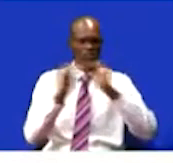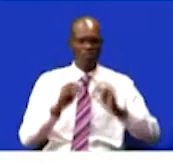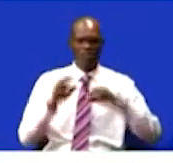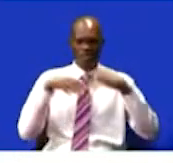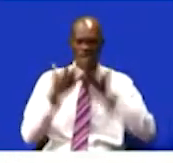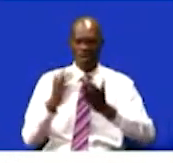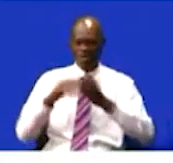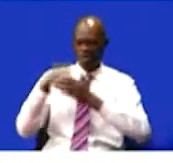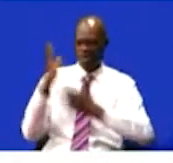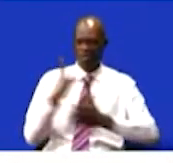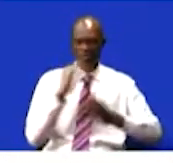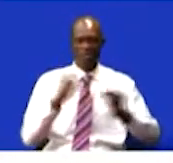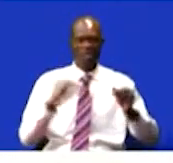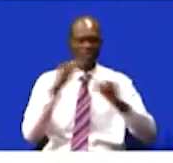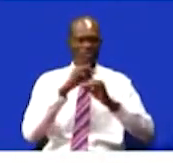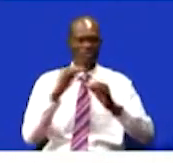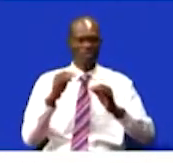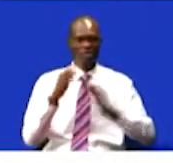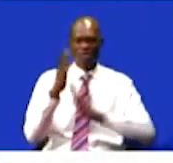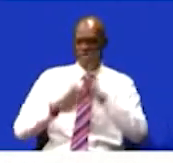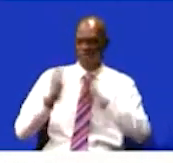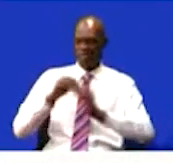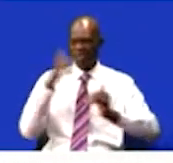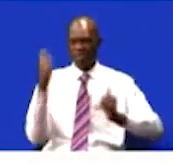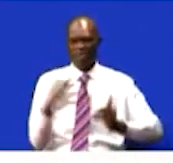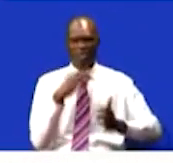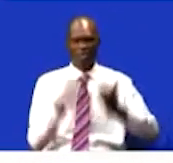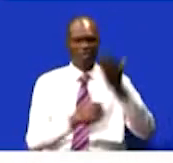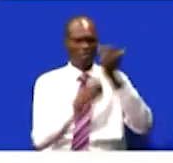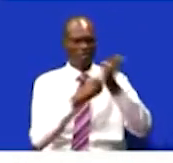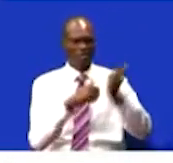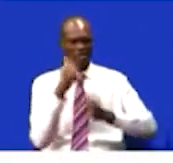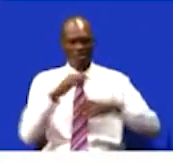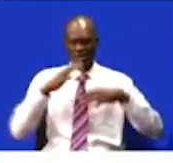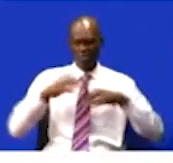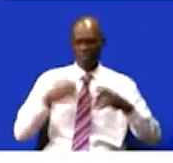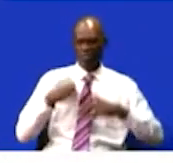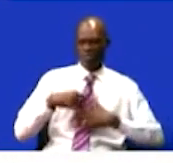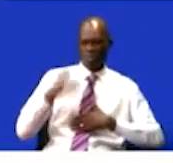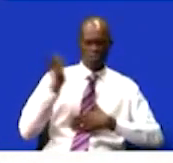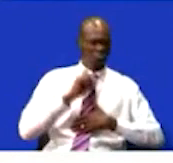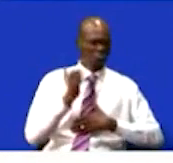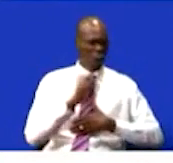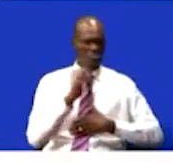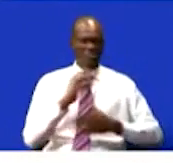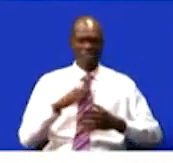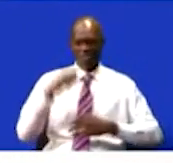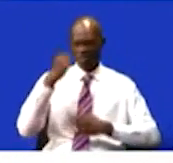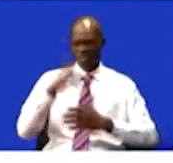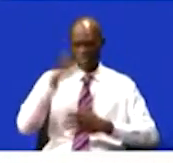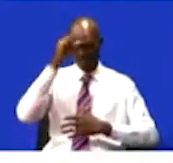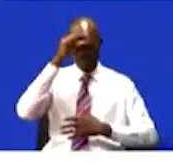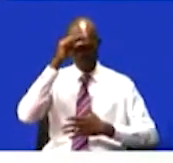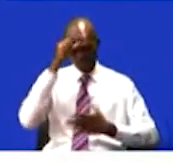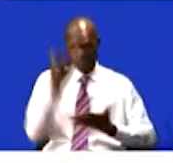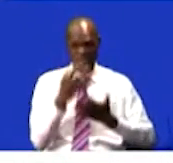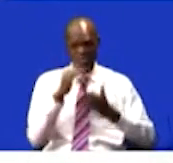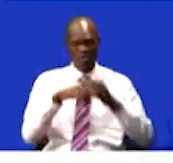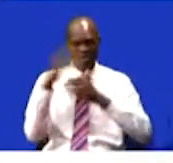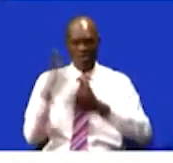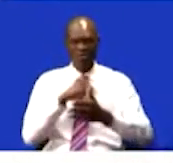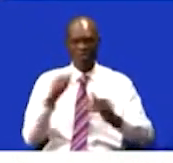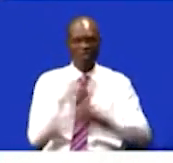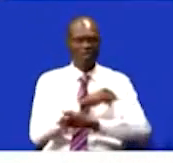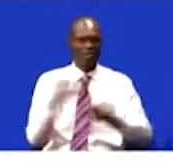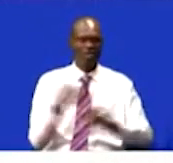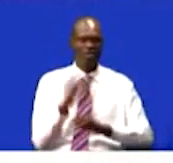ne jomoko kargi. To wanto karwa waweka pod richo. Adagi wachno, kenda wacho ni sirikal onego wuogoko mondo kuongo luok